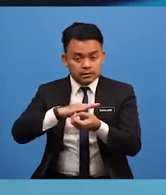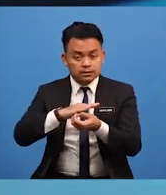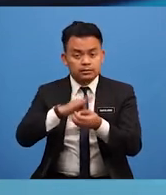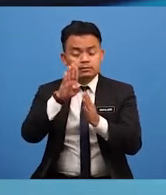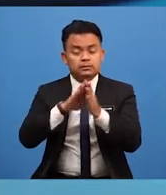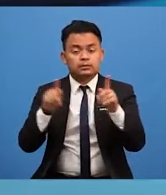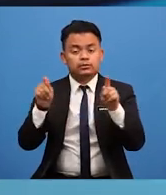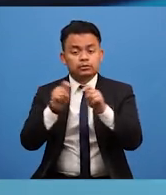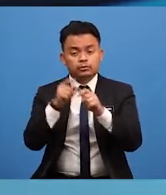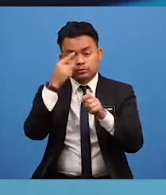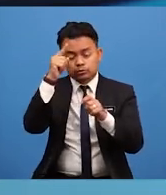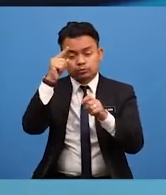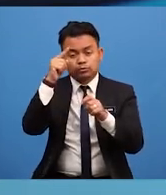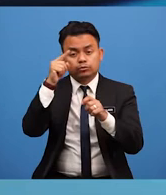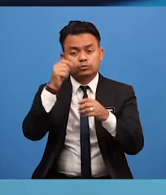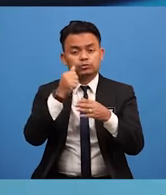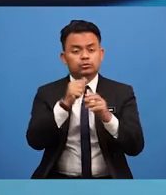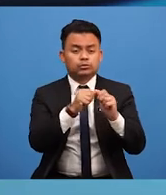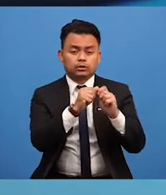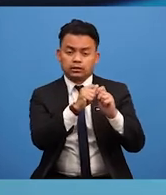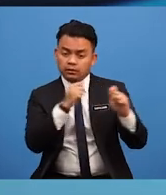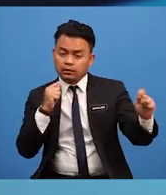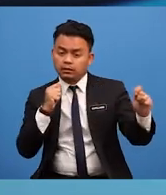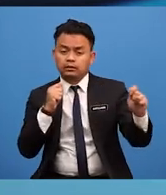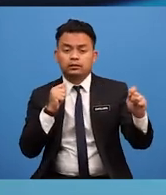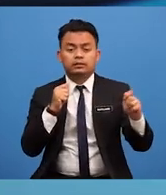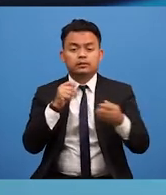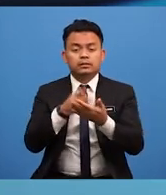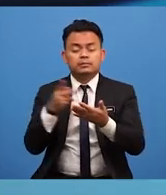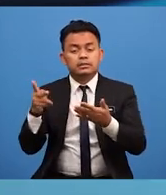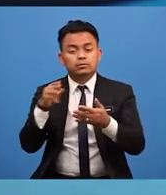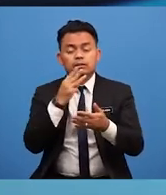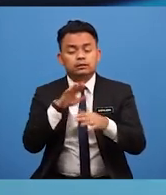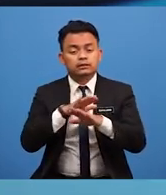warna tidak mudah berkulat ataupun rosak.